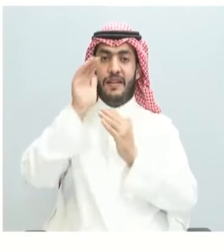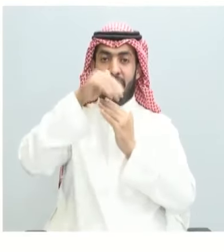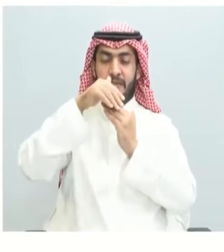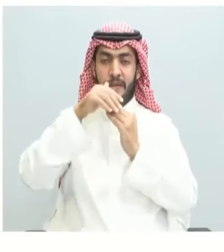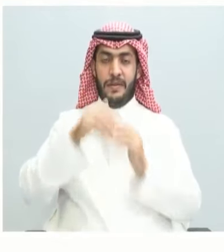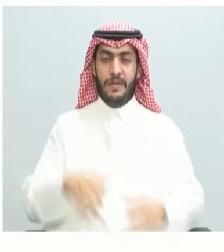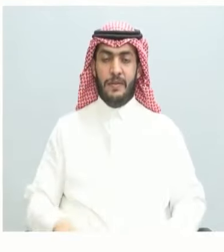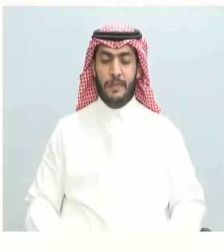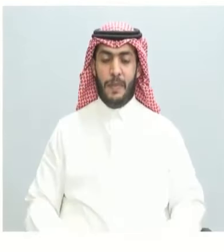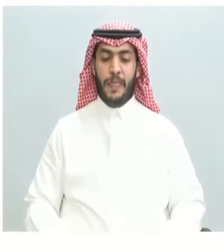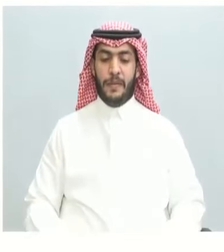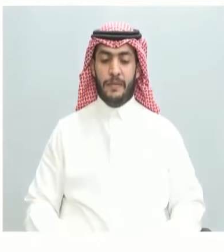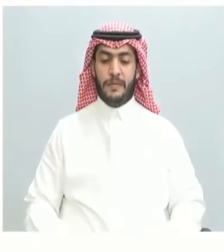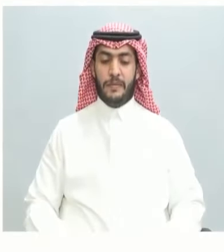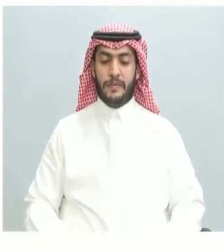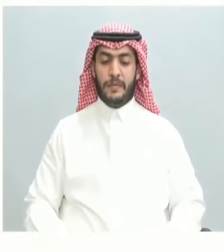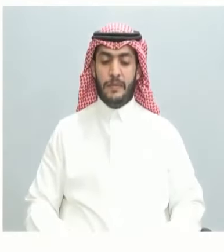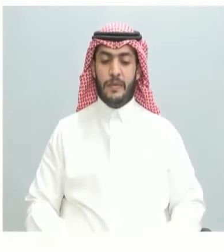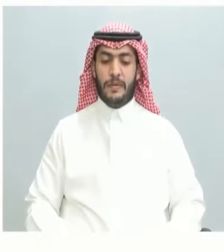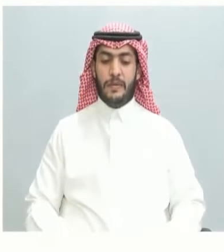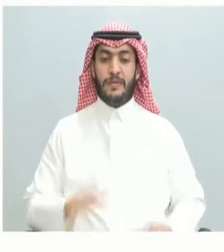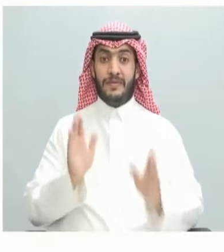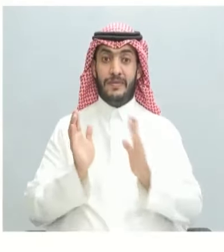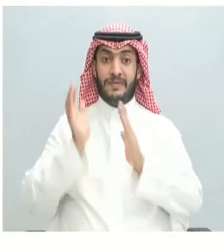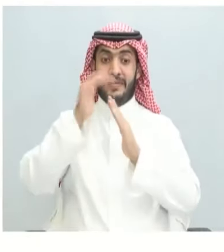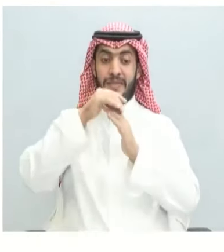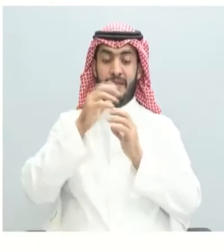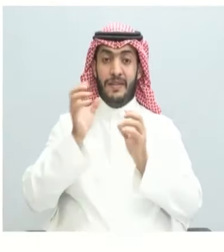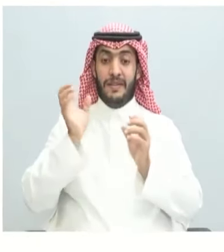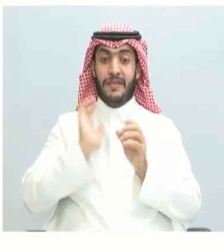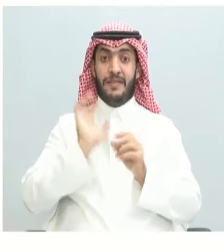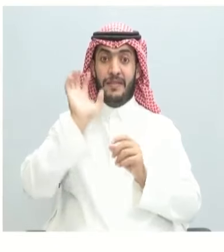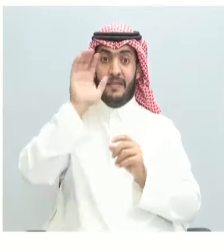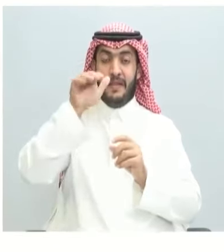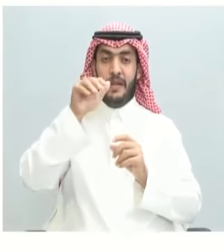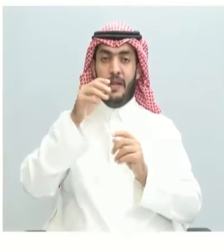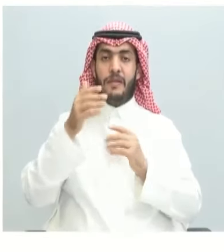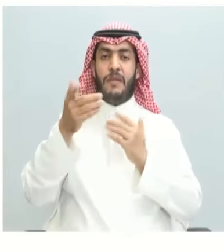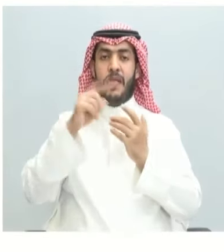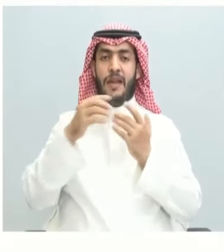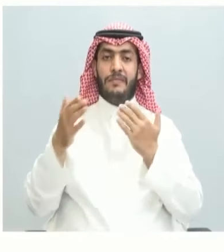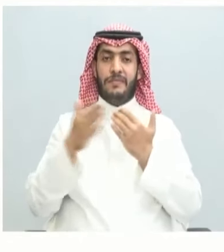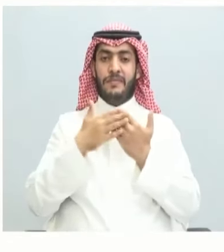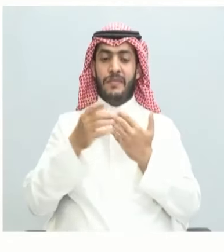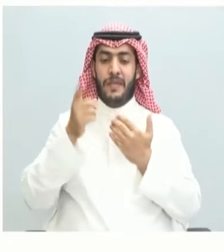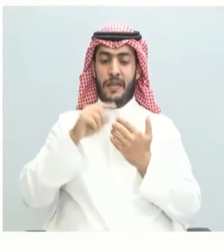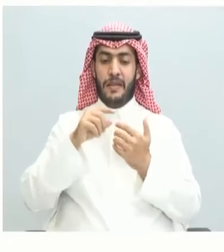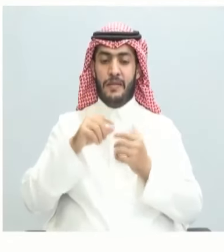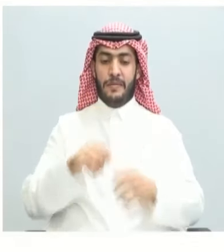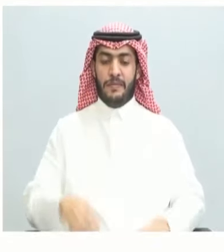لها احسنتم سيحصل لها ارتداد فاذا قمنا بقذفها فسيتم ارتداد الكوره باتجاه